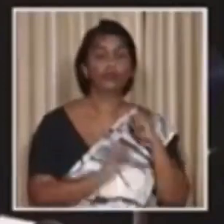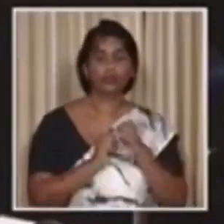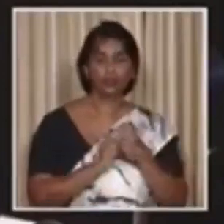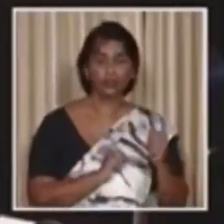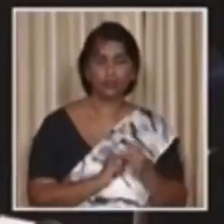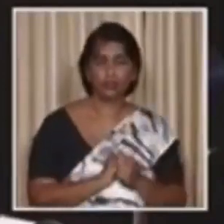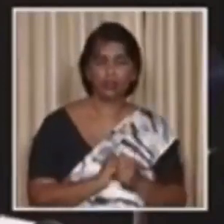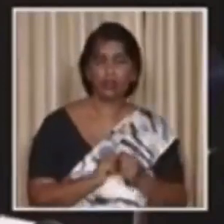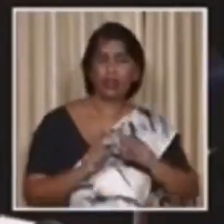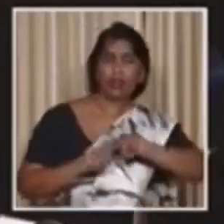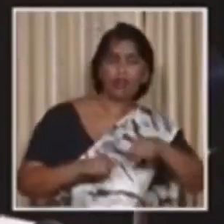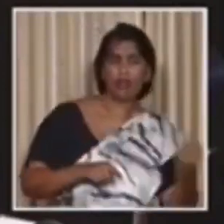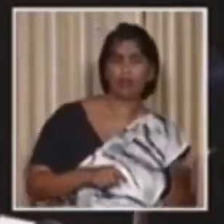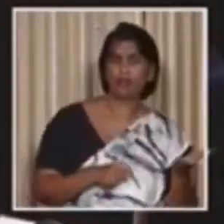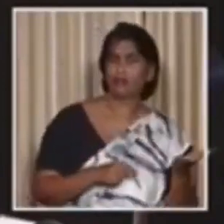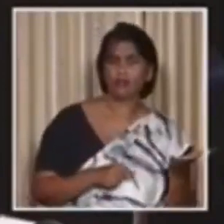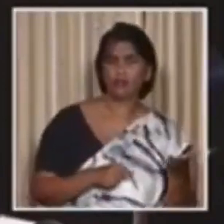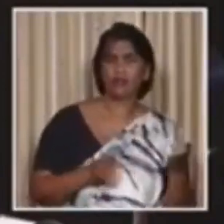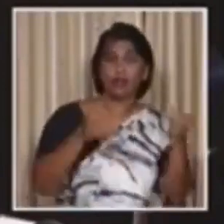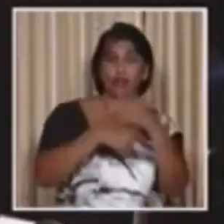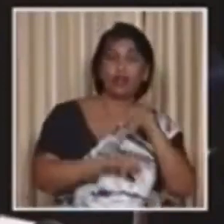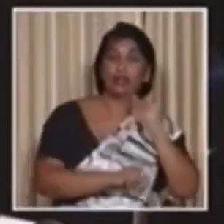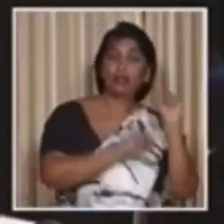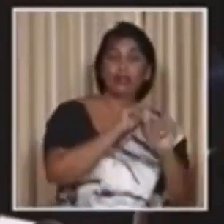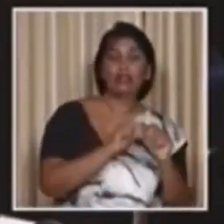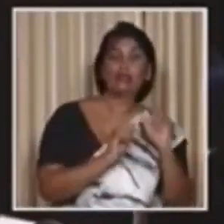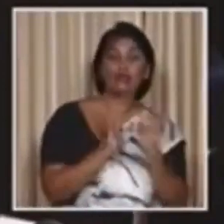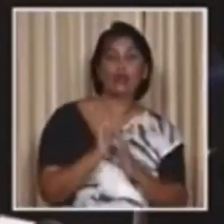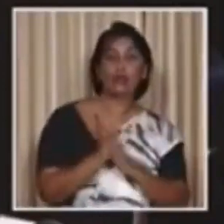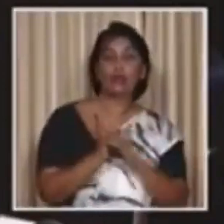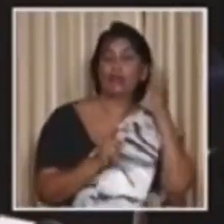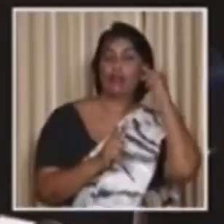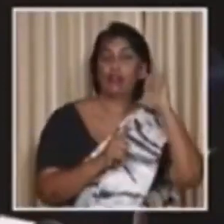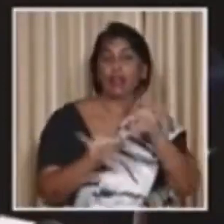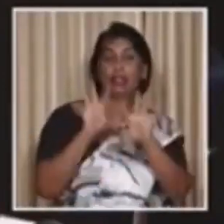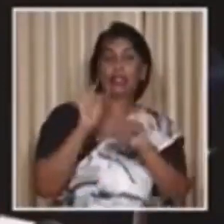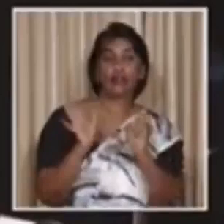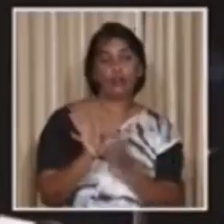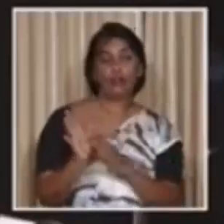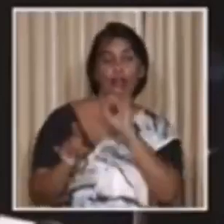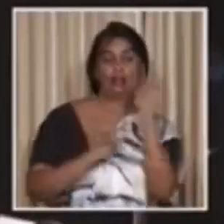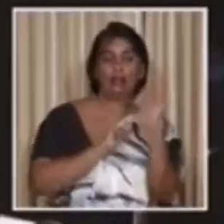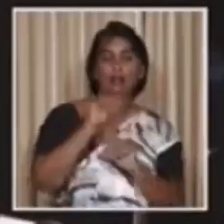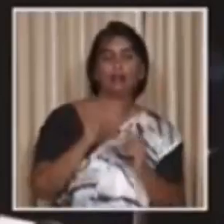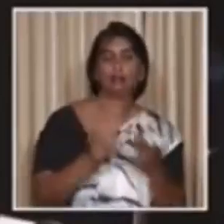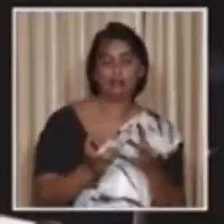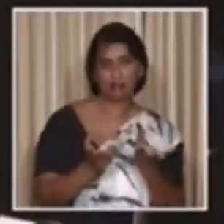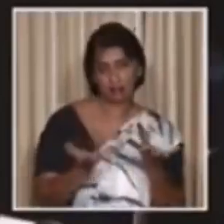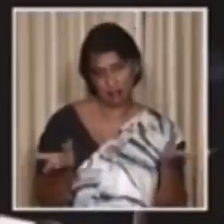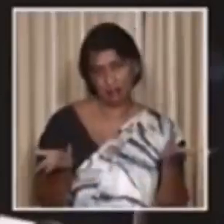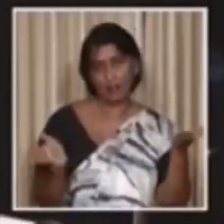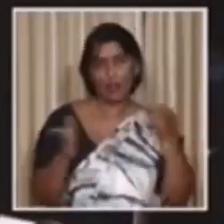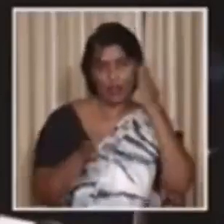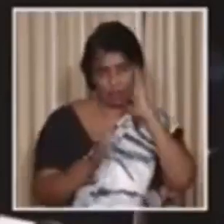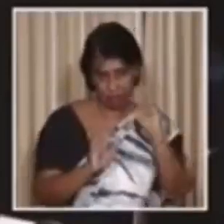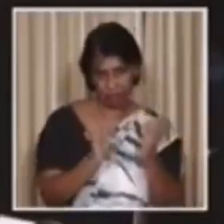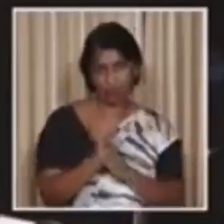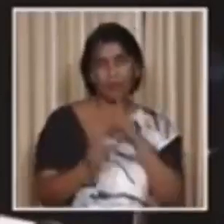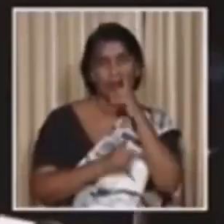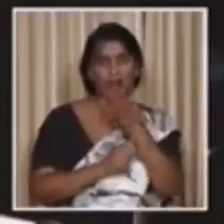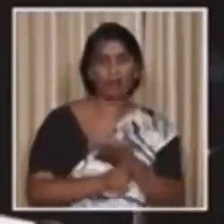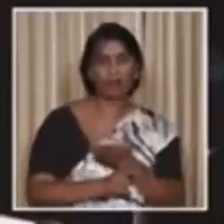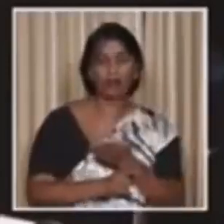කියලා. අනිත් පැත්තෙන් කට්ටියට කියනවා කොමිසම් සභාව ගැන තේරින් කාර සභාවක් දාන්න කියලා. මේගොල්ලෝ තමයි ස්වාධීන කොමිස සභාව ගැන කතා